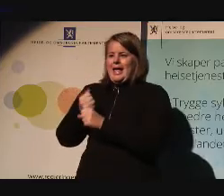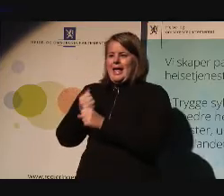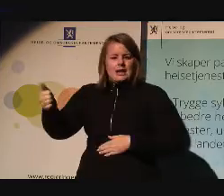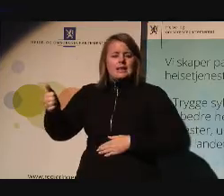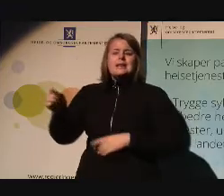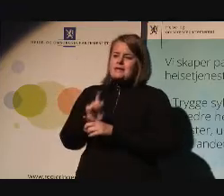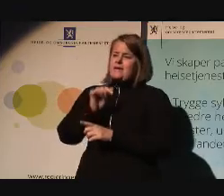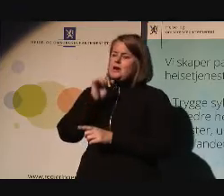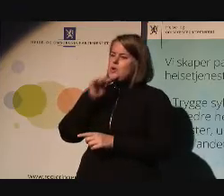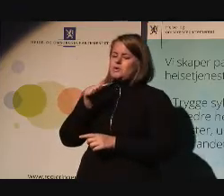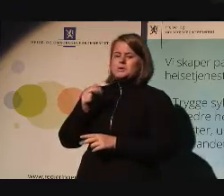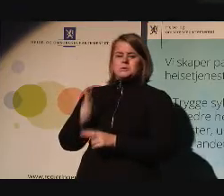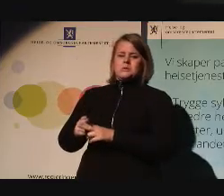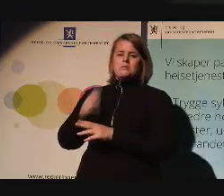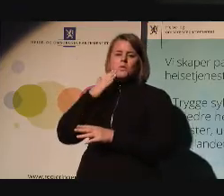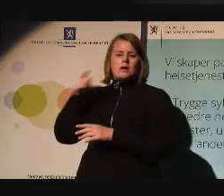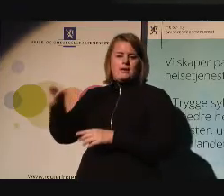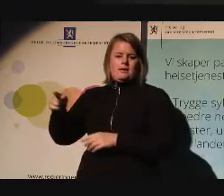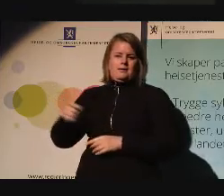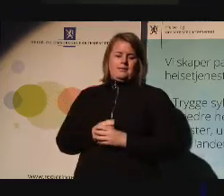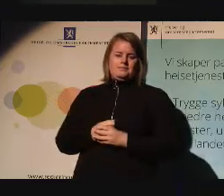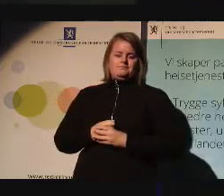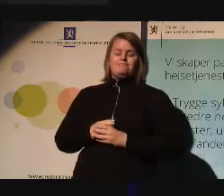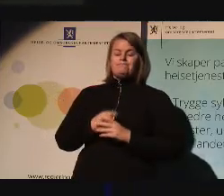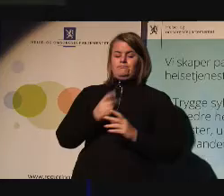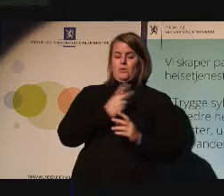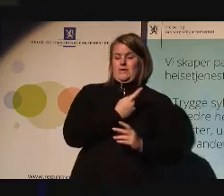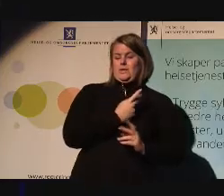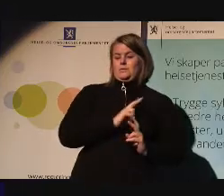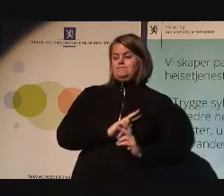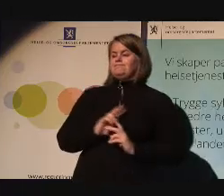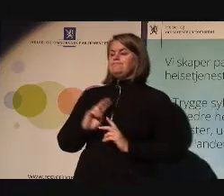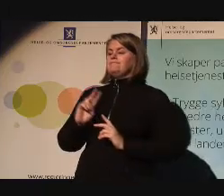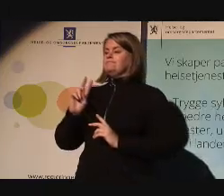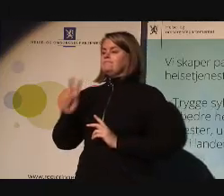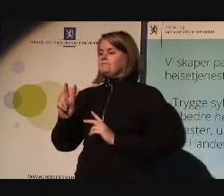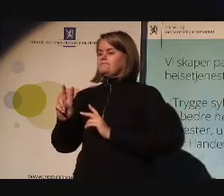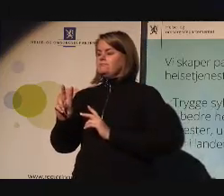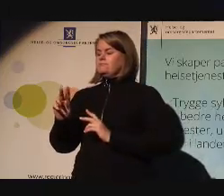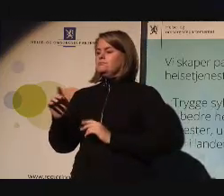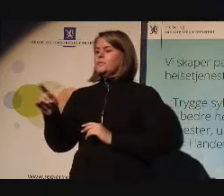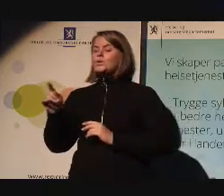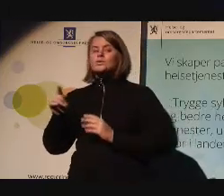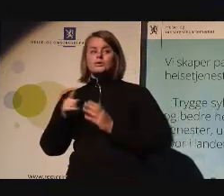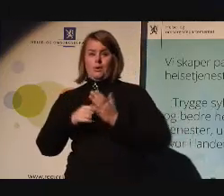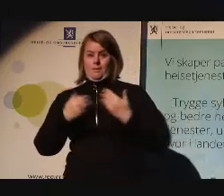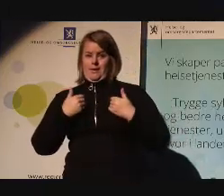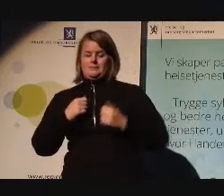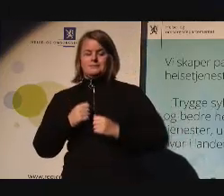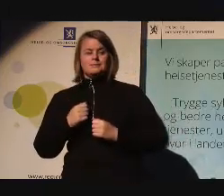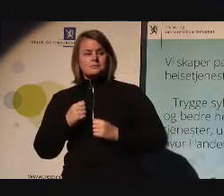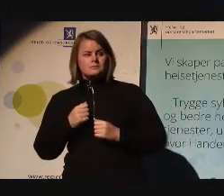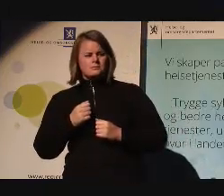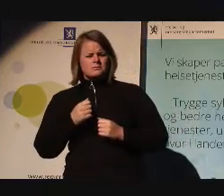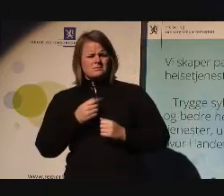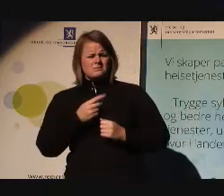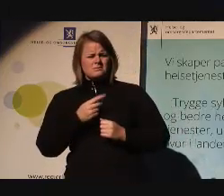Og da vi kom opp der, så spør hun meg, hvorfor er dere her